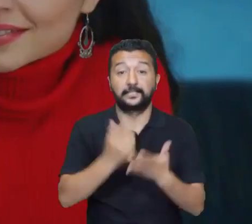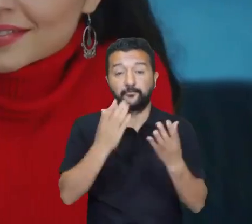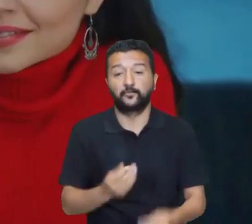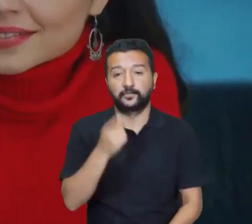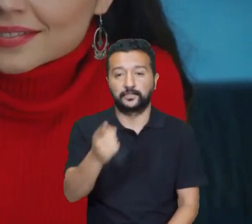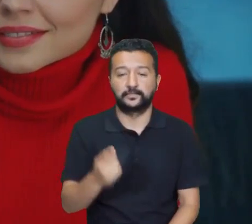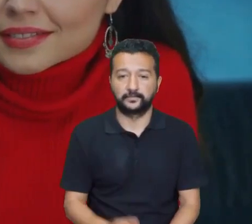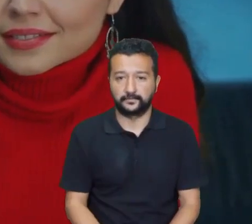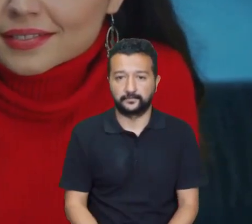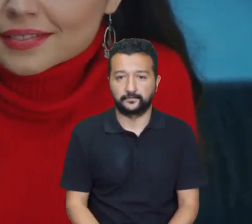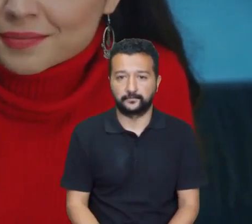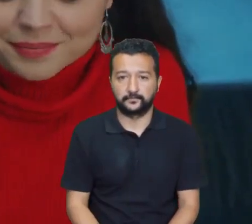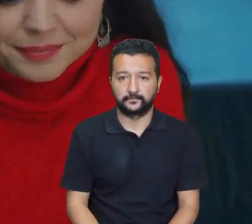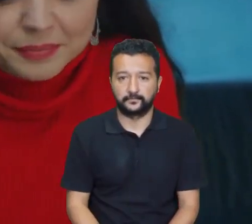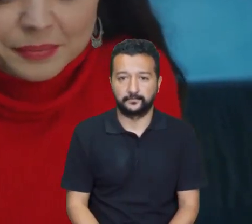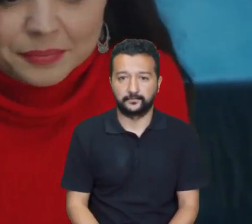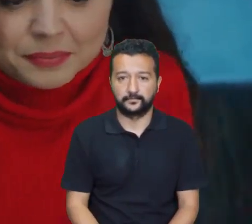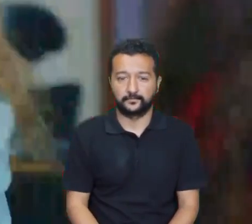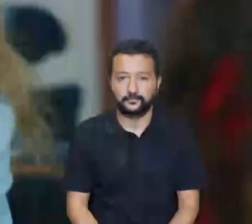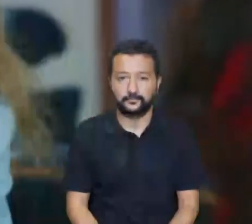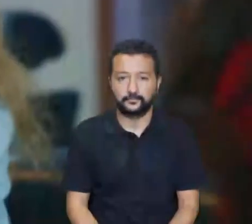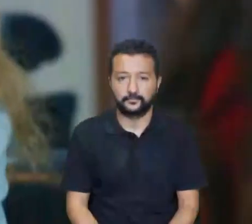olacaktın. Emel'in yüzü düştü.